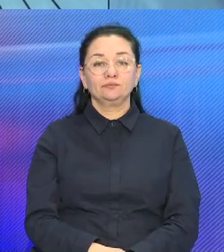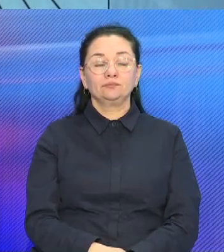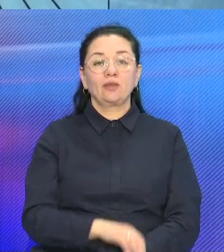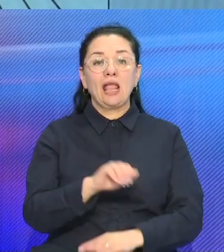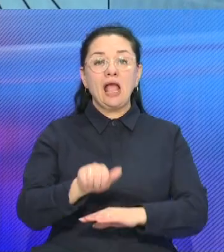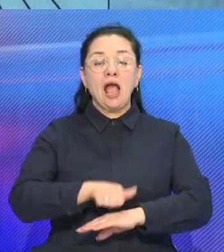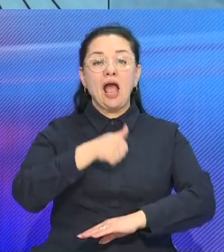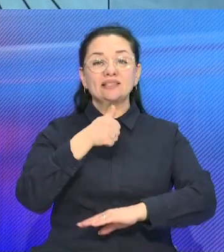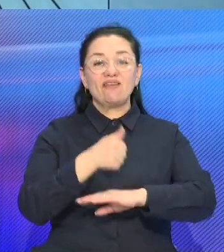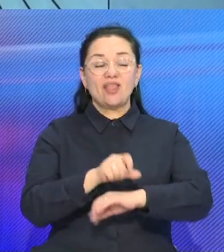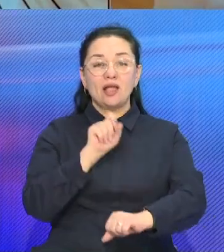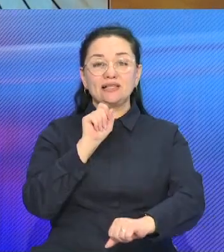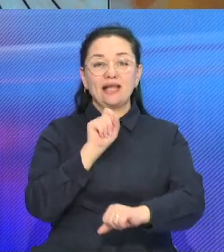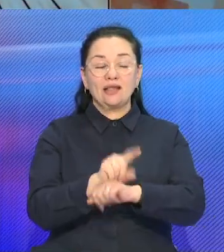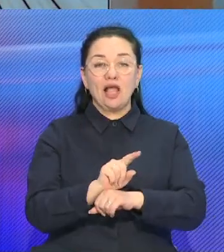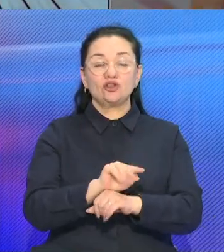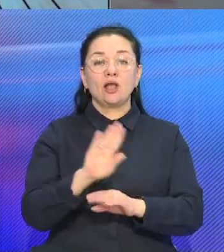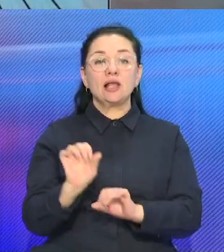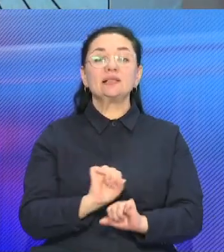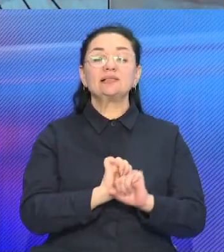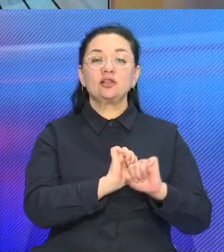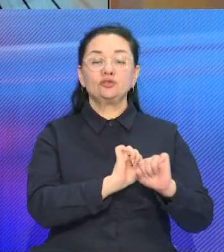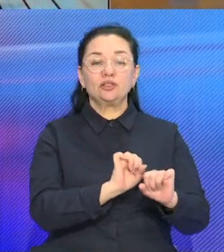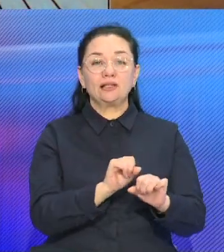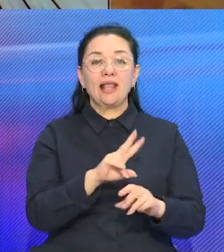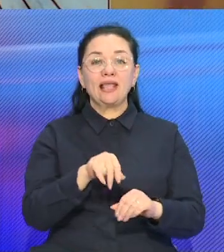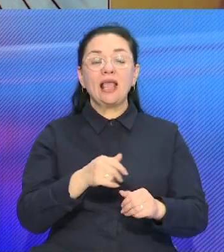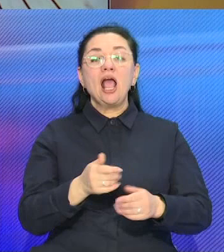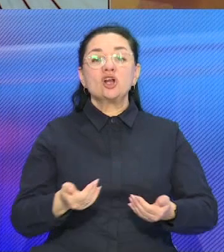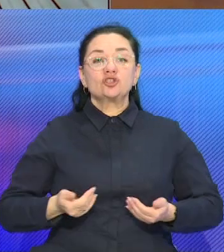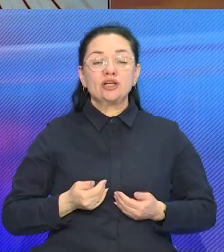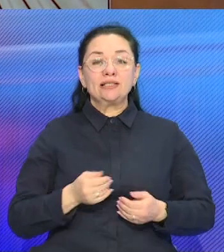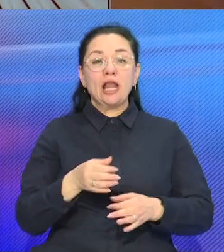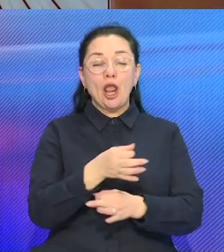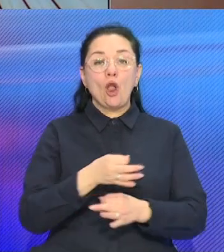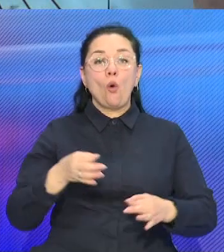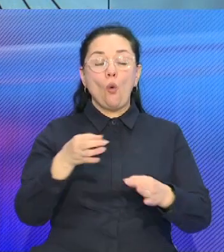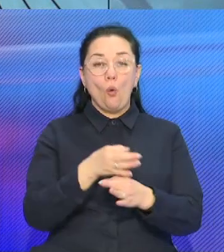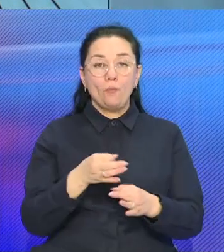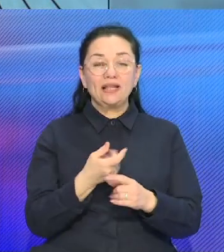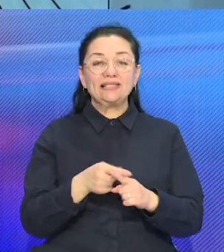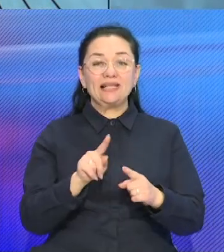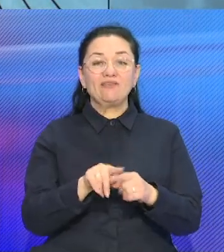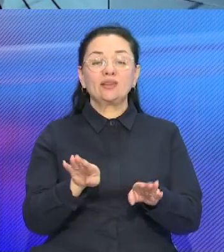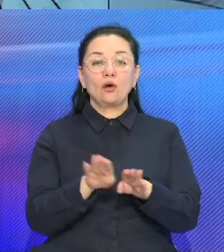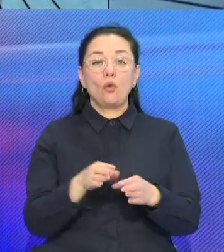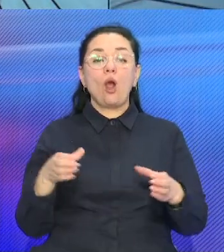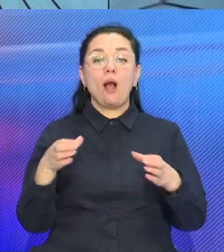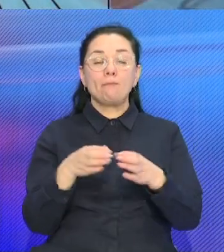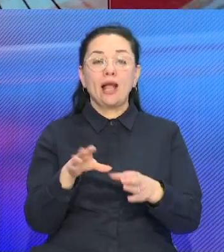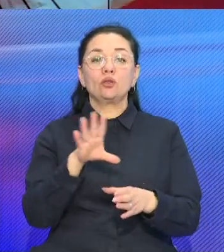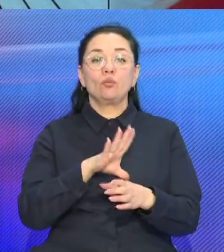Основная задача – забеспечение аховы правопорядку и безопасности жыхароў в области. Пытанні обороненности у час электоральной кампании были обмеркованы